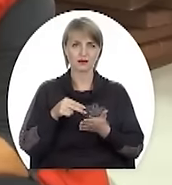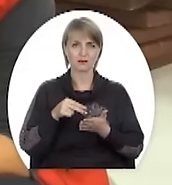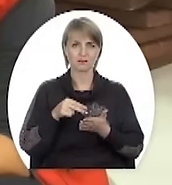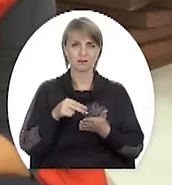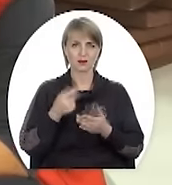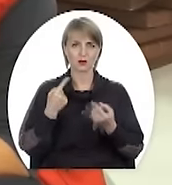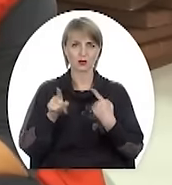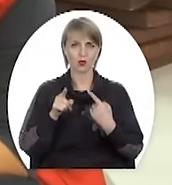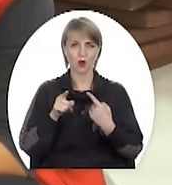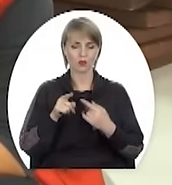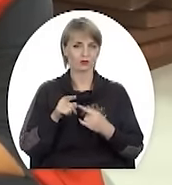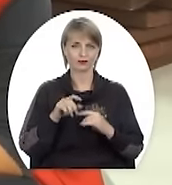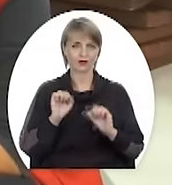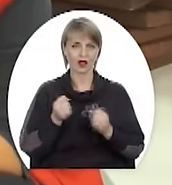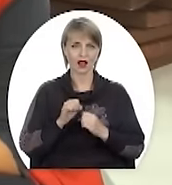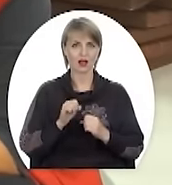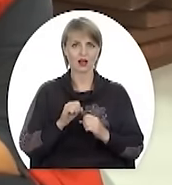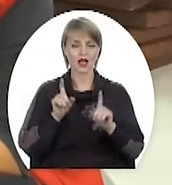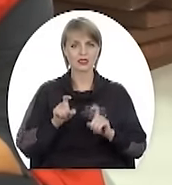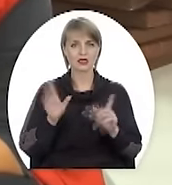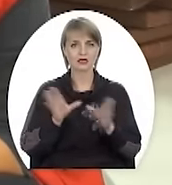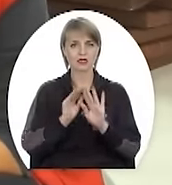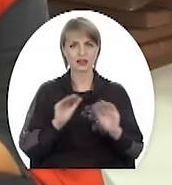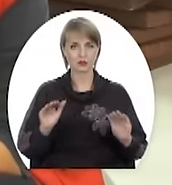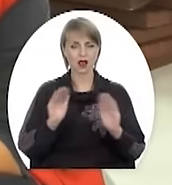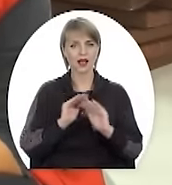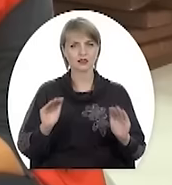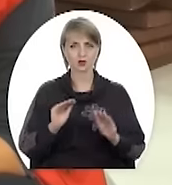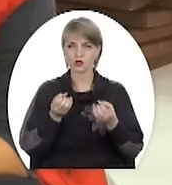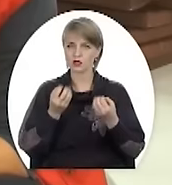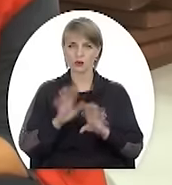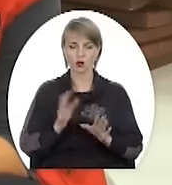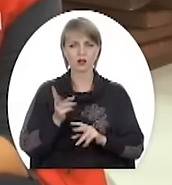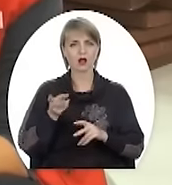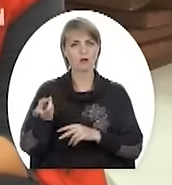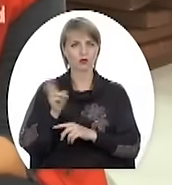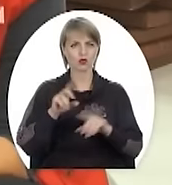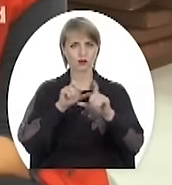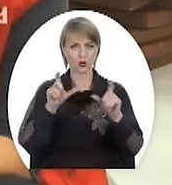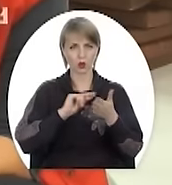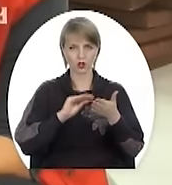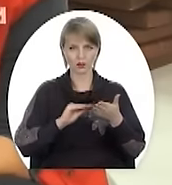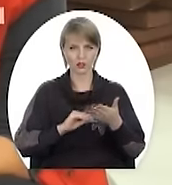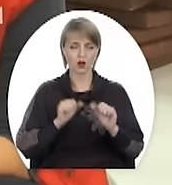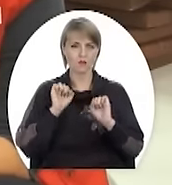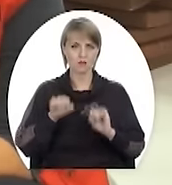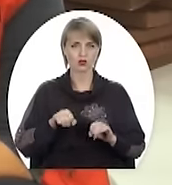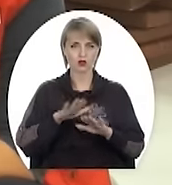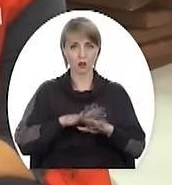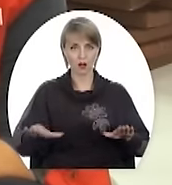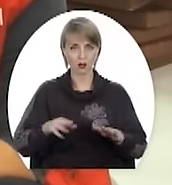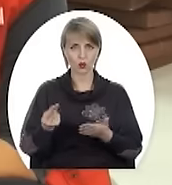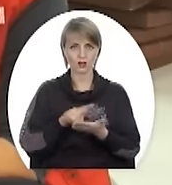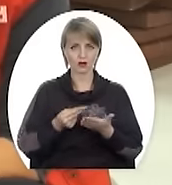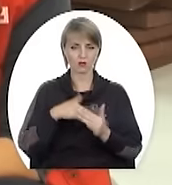что по-другому никак, и сидеть с детьми, а дети-то у нас не просто пришел ребенок в школу, отписал, да, то есть он может на